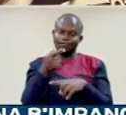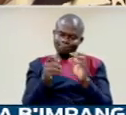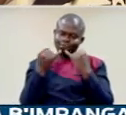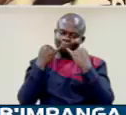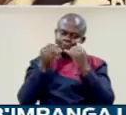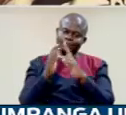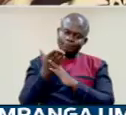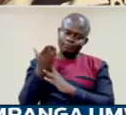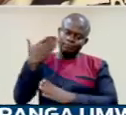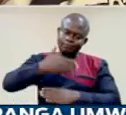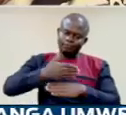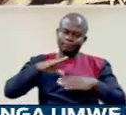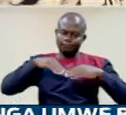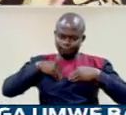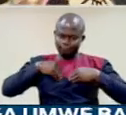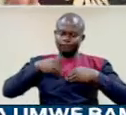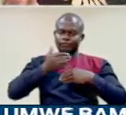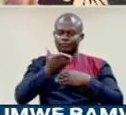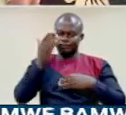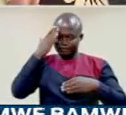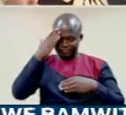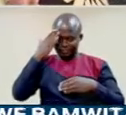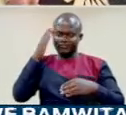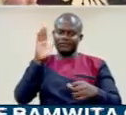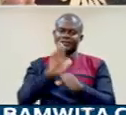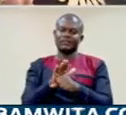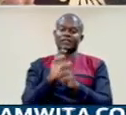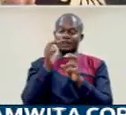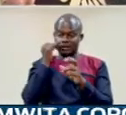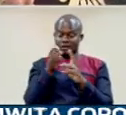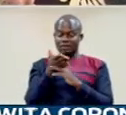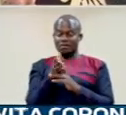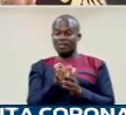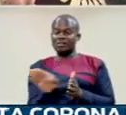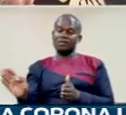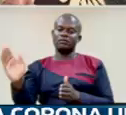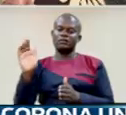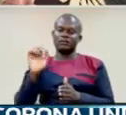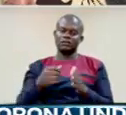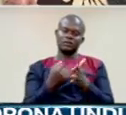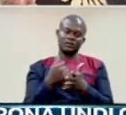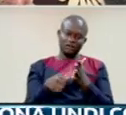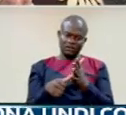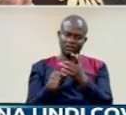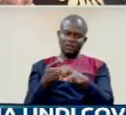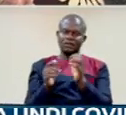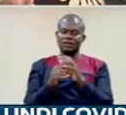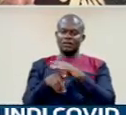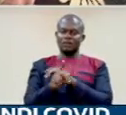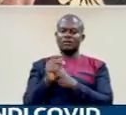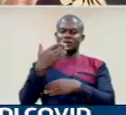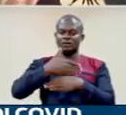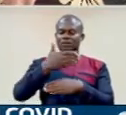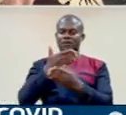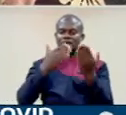barasabye guca ku mipaka yemewe yayindizwe cyane ko buryo yo bacapanya zirapanya nizo zishaka no gukurura ibibazo ariko winjire ku mupaka